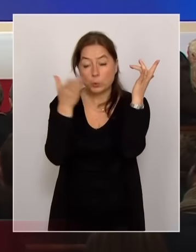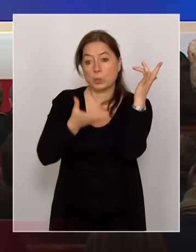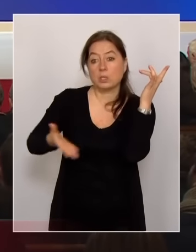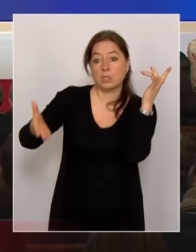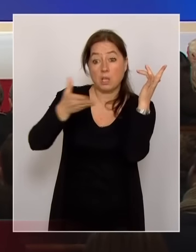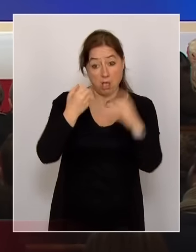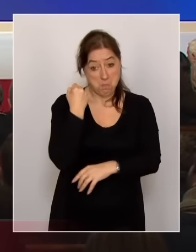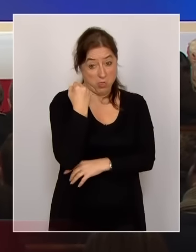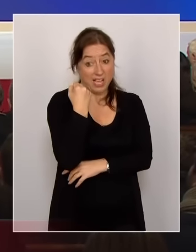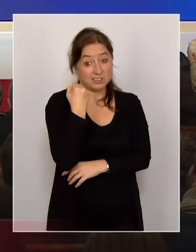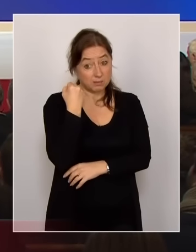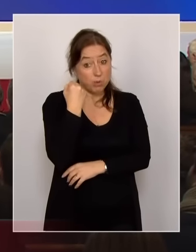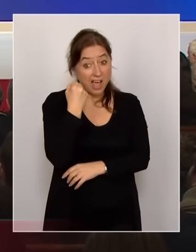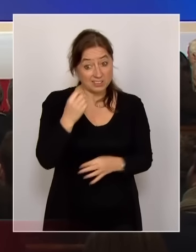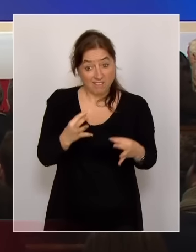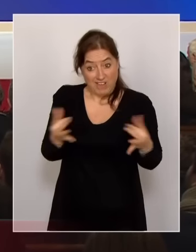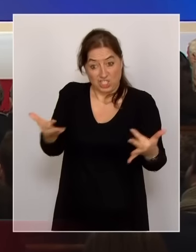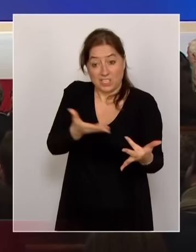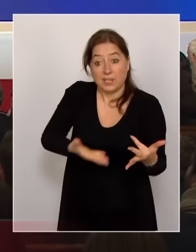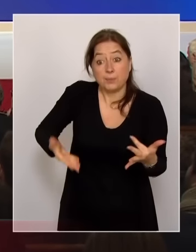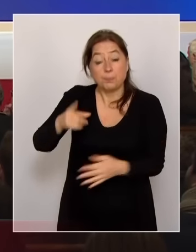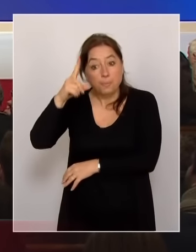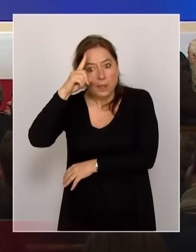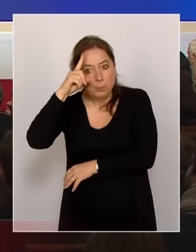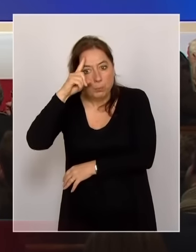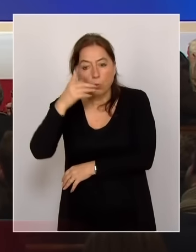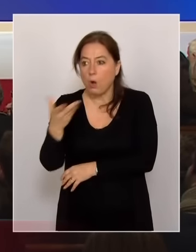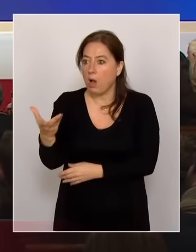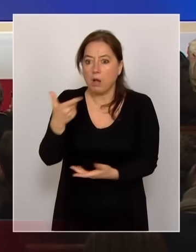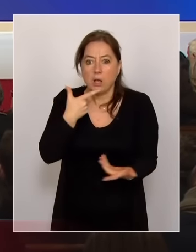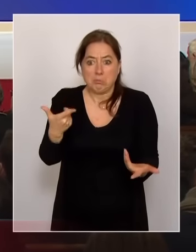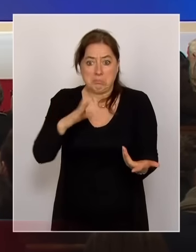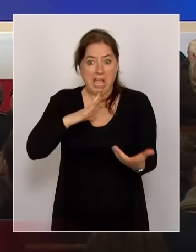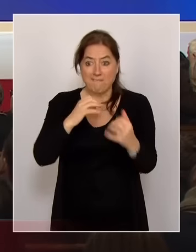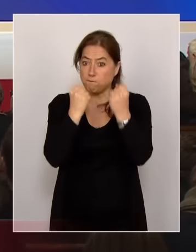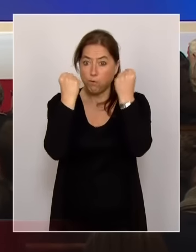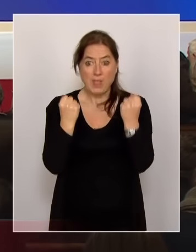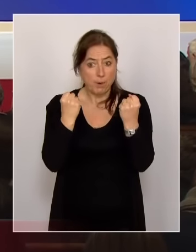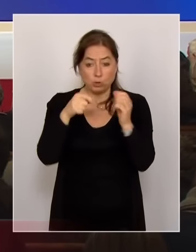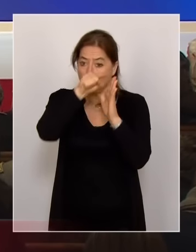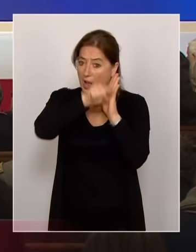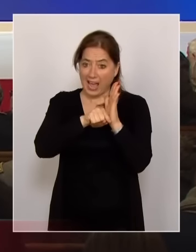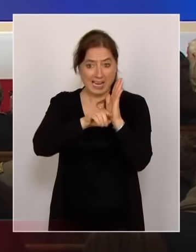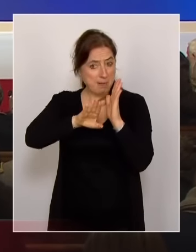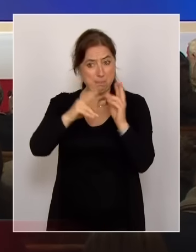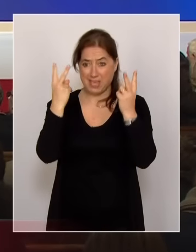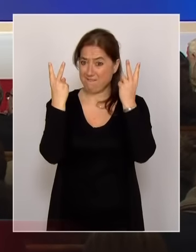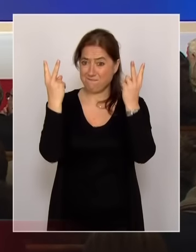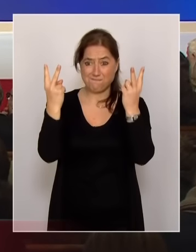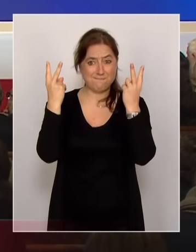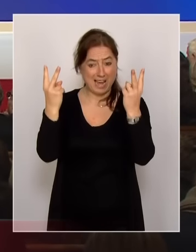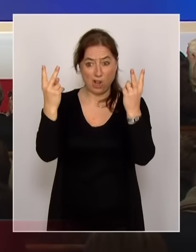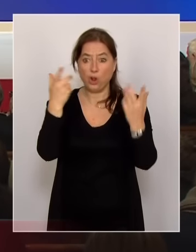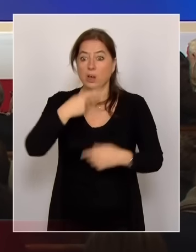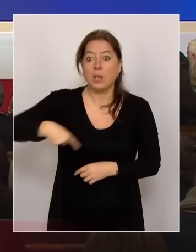menacées, menacées parce qu'on vient en contester les fondamentaux, en pensant qu'en quelque sorte, des